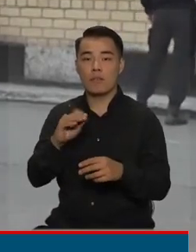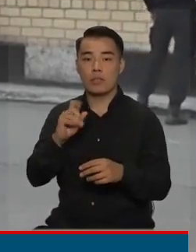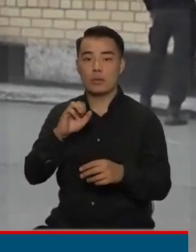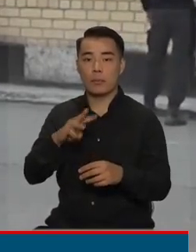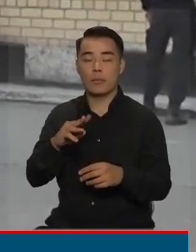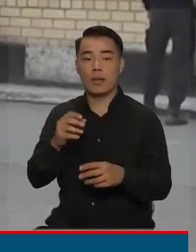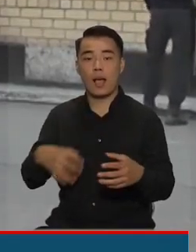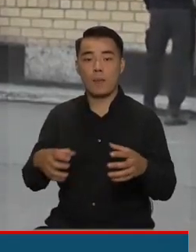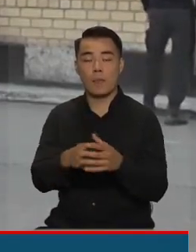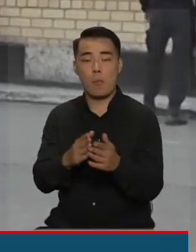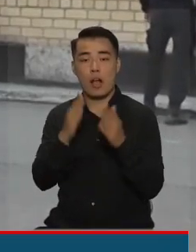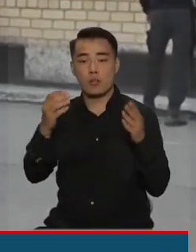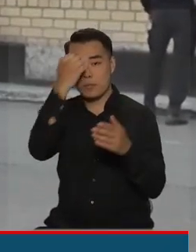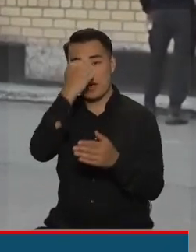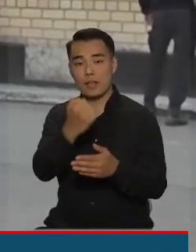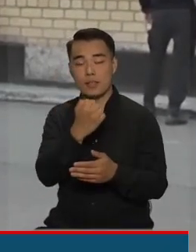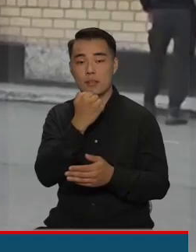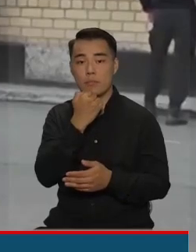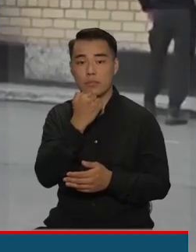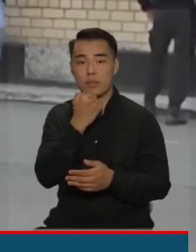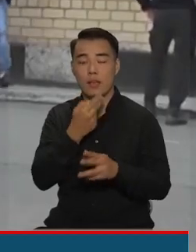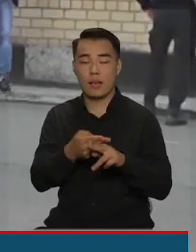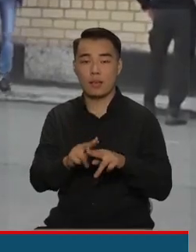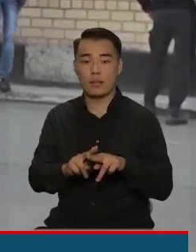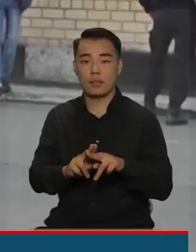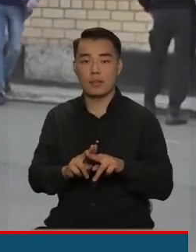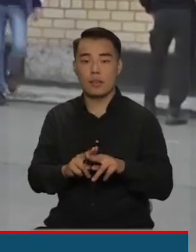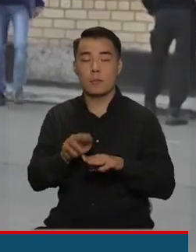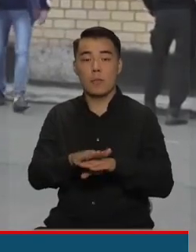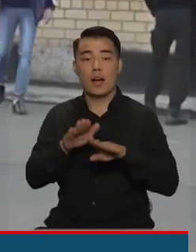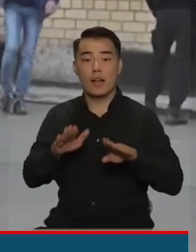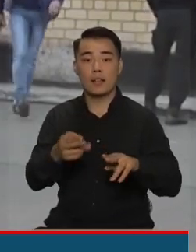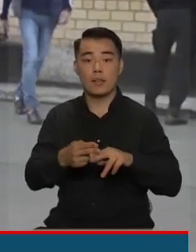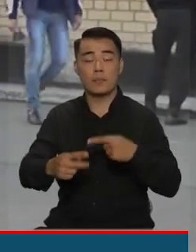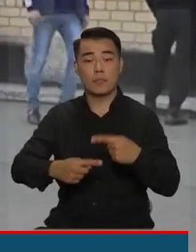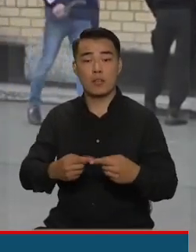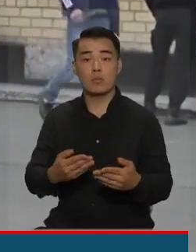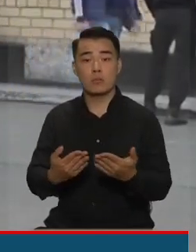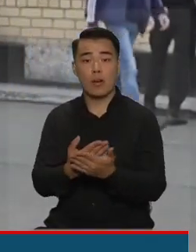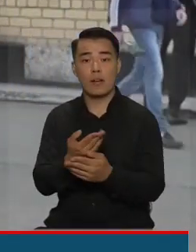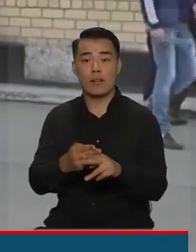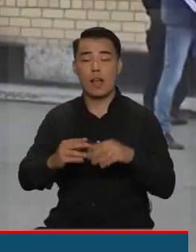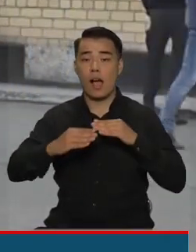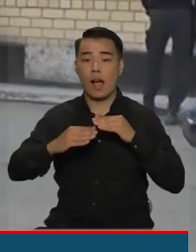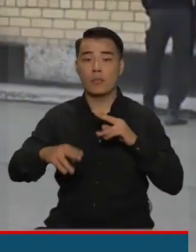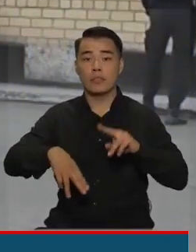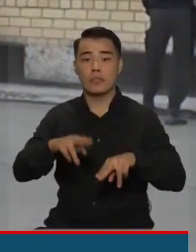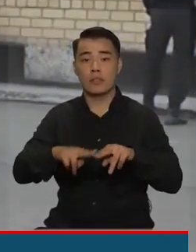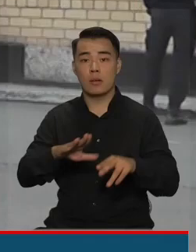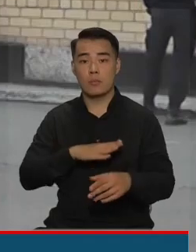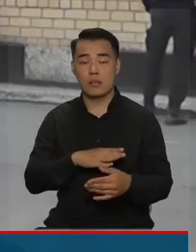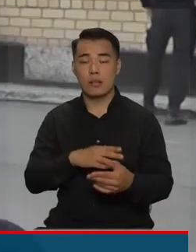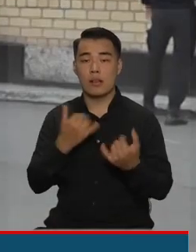компаниясына көптен көп алғыс білдіреміз. Осы балаларымызға жаңадан алаң салып берді, доп